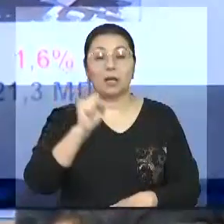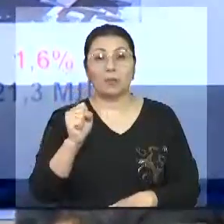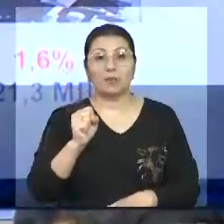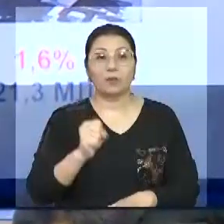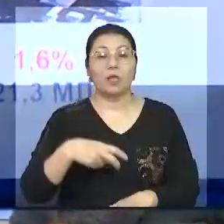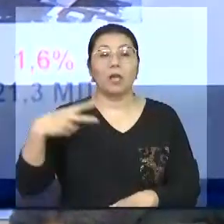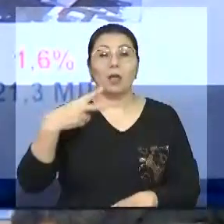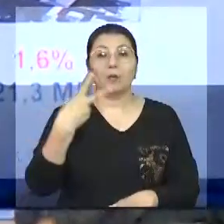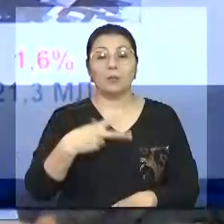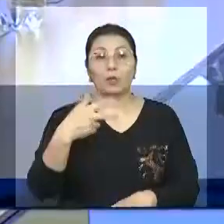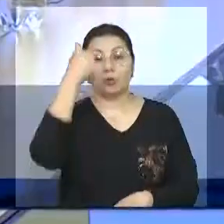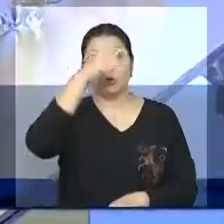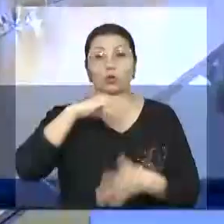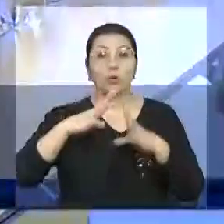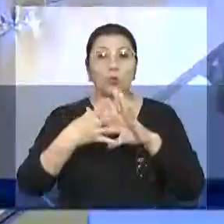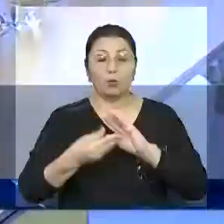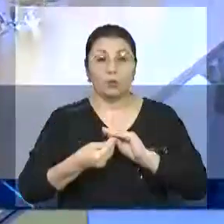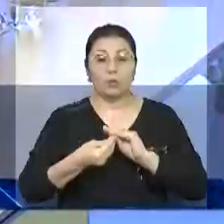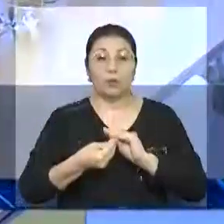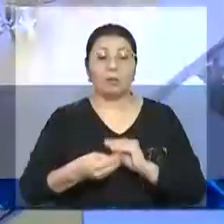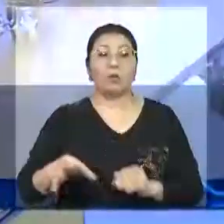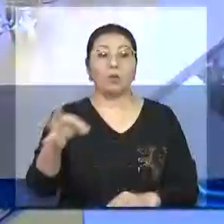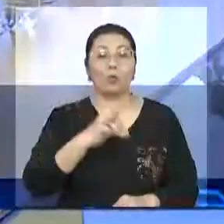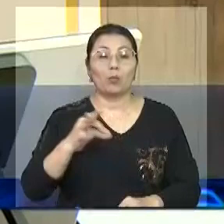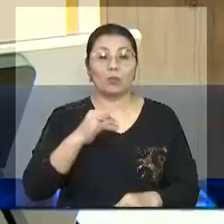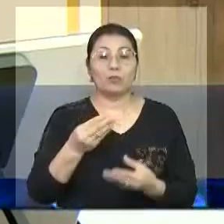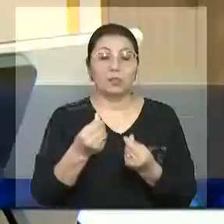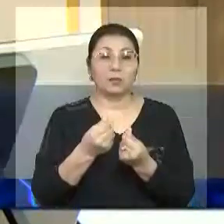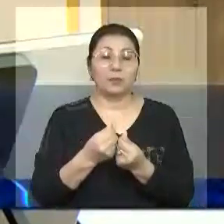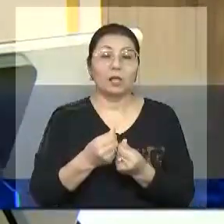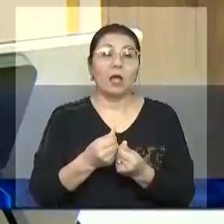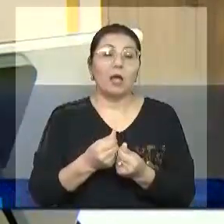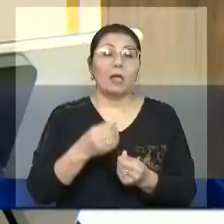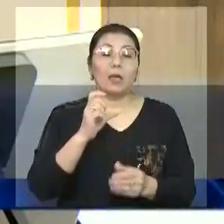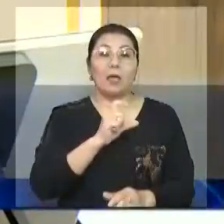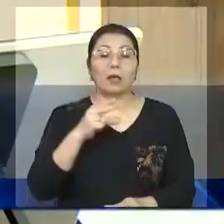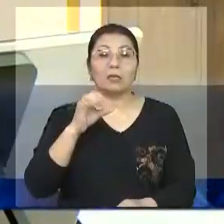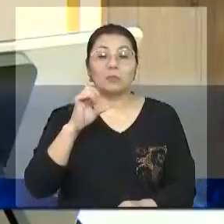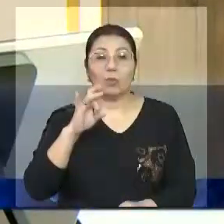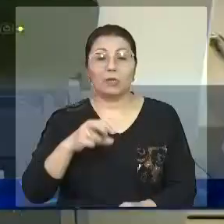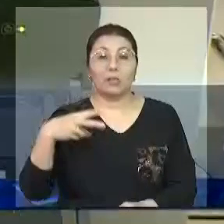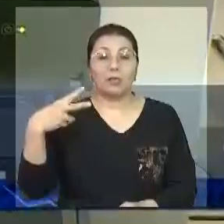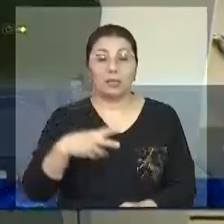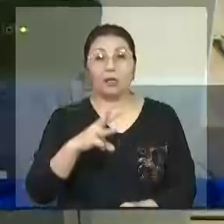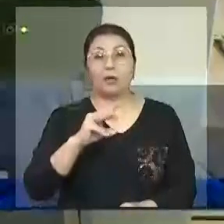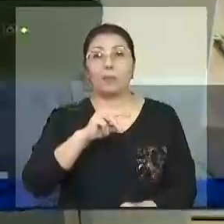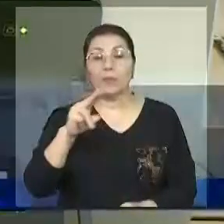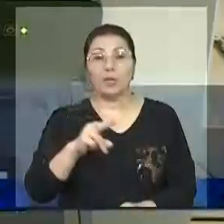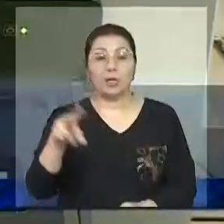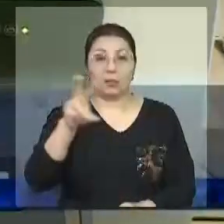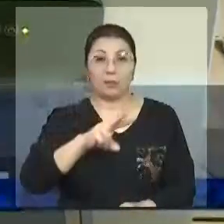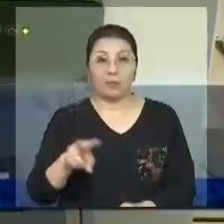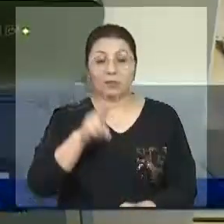айтуынша, 2023 жылдың қорытындысы бойынша облыстың жалпы экспорты 2,7 миллиард ақш долларын құрады. Оның